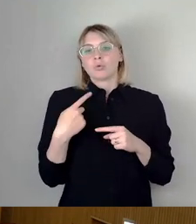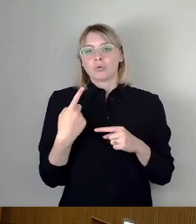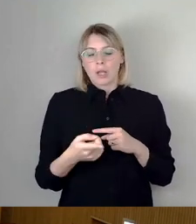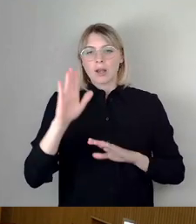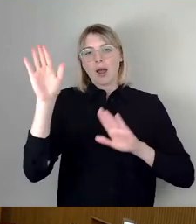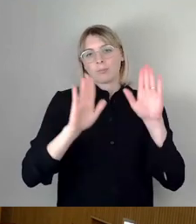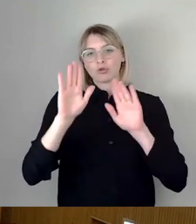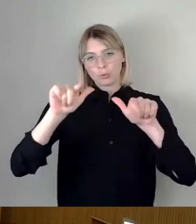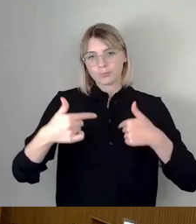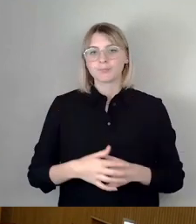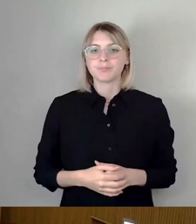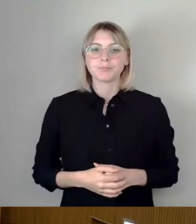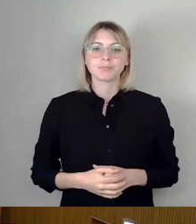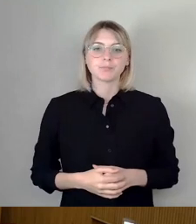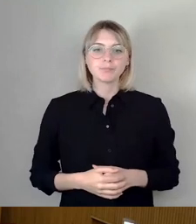starten.